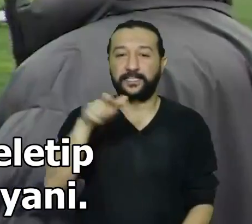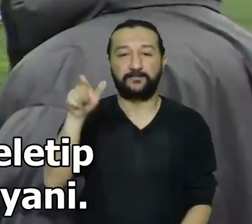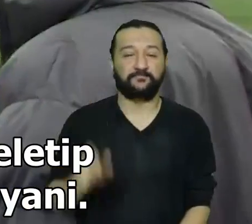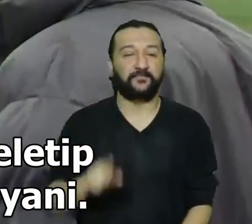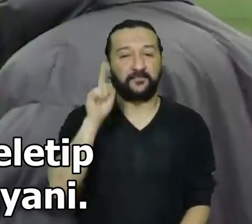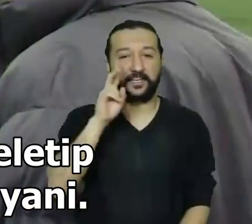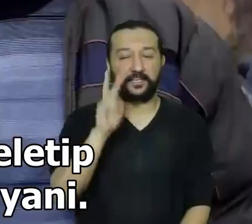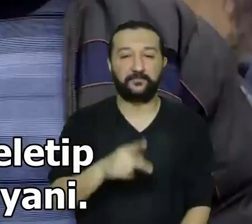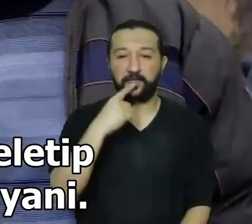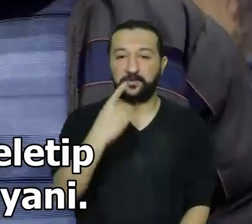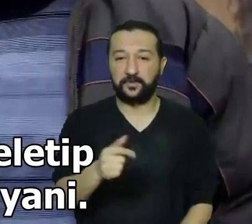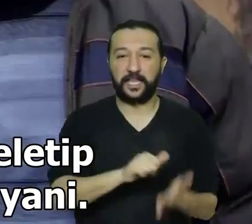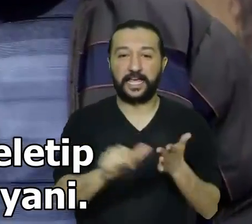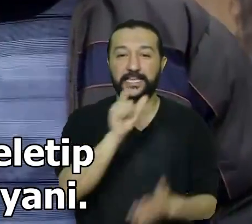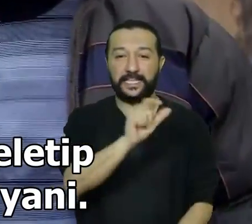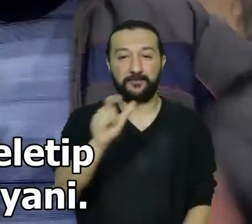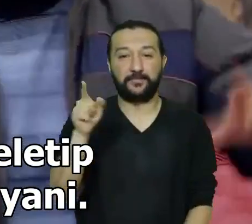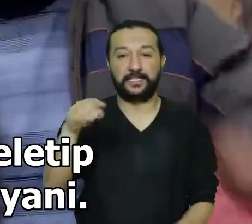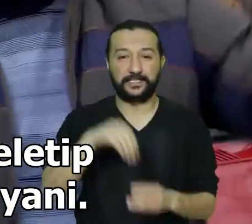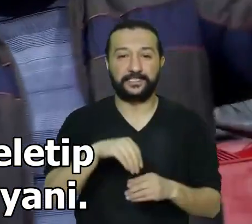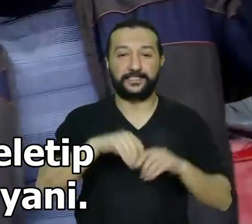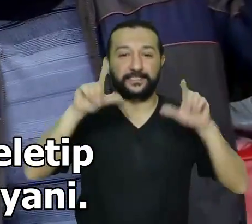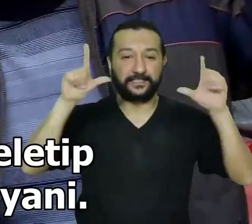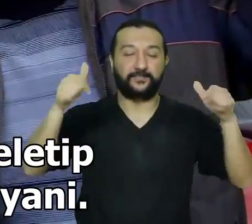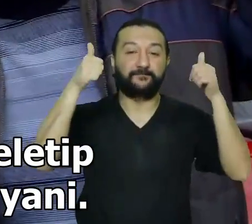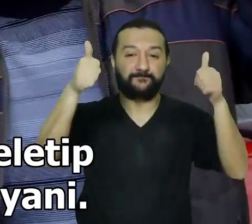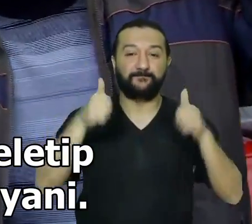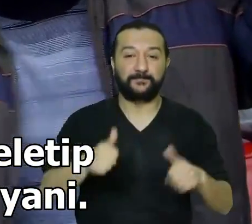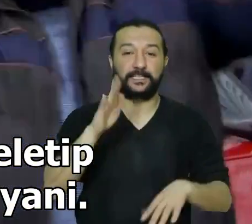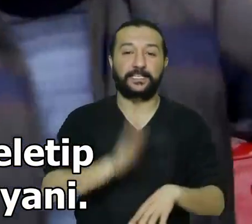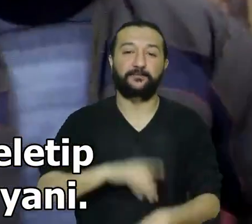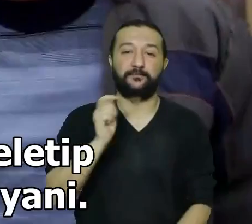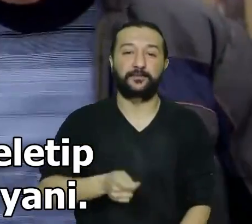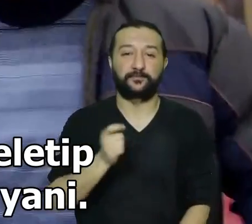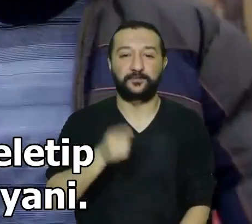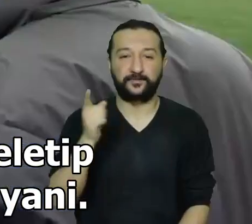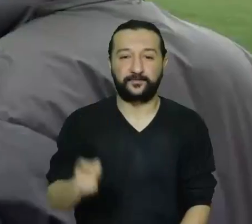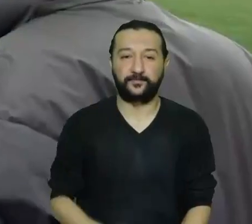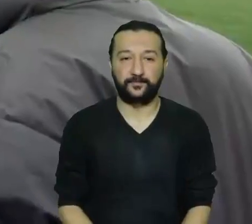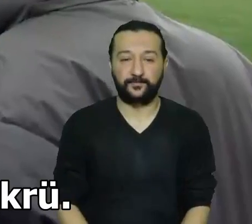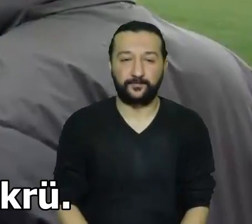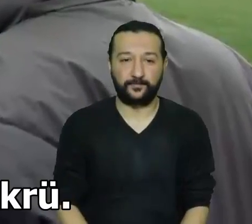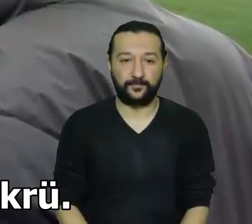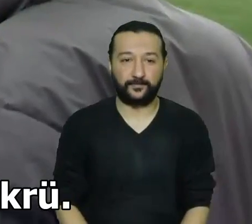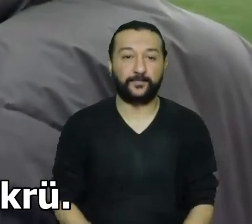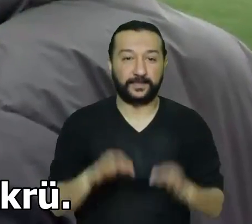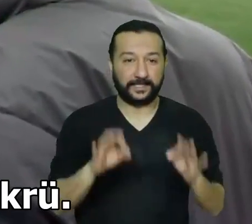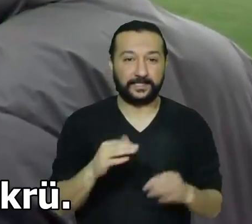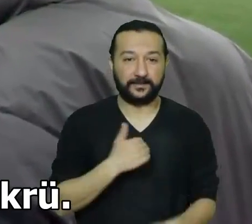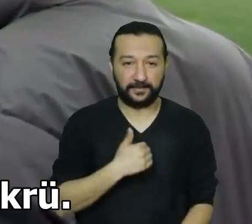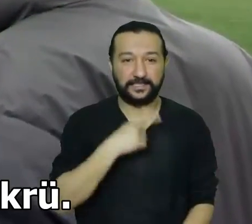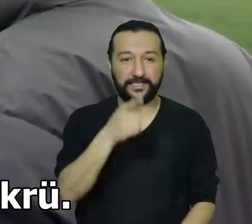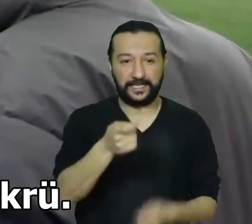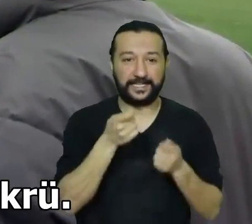adamdan ya. Söylediği her kelimeyi çerçeveletip duvara asmazsam şerefsizim ya. İşte benden